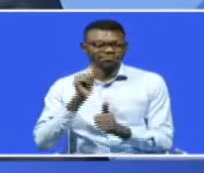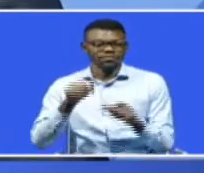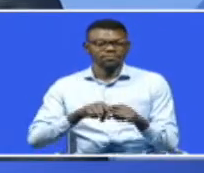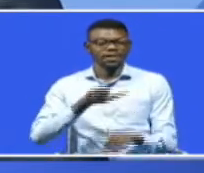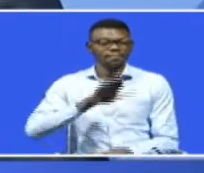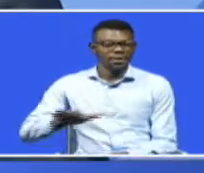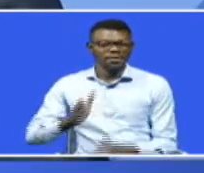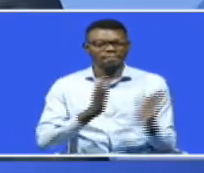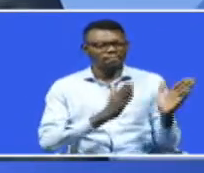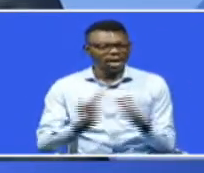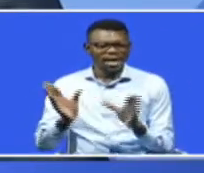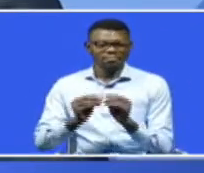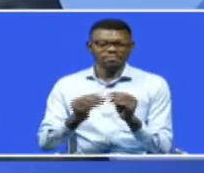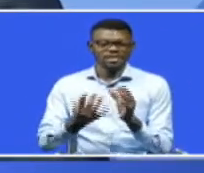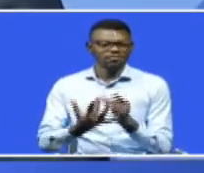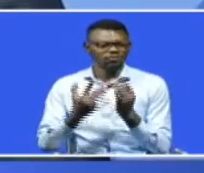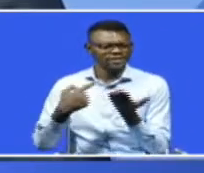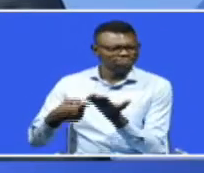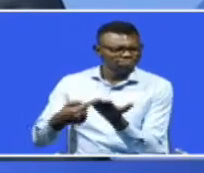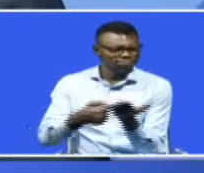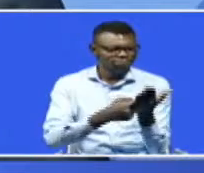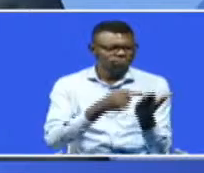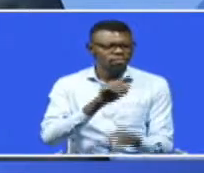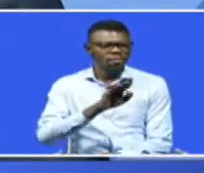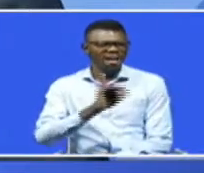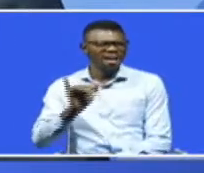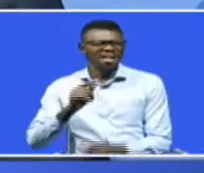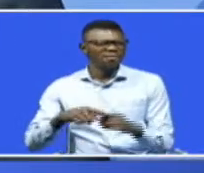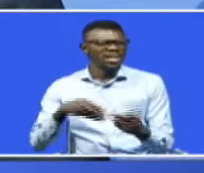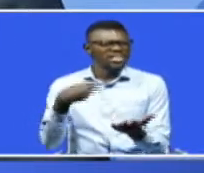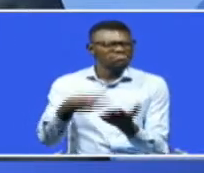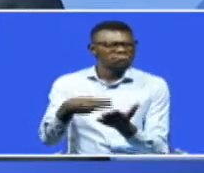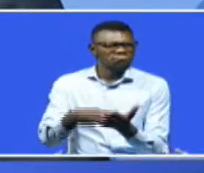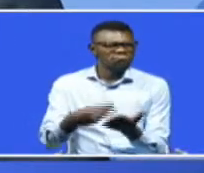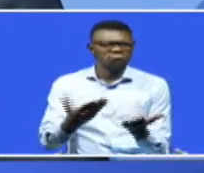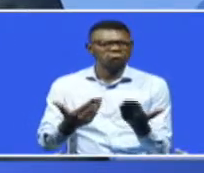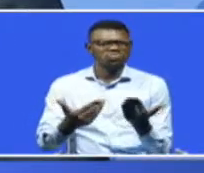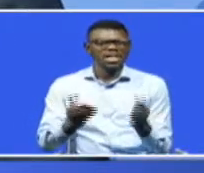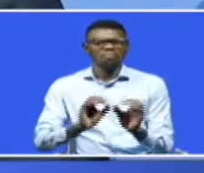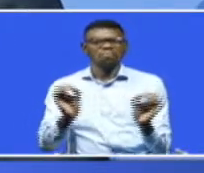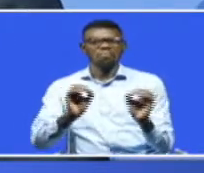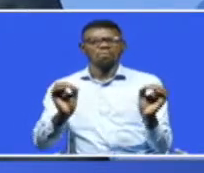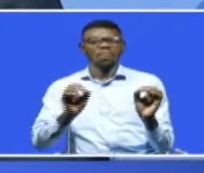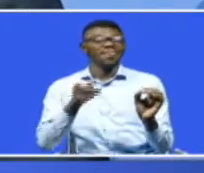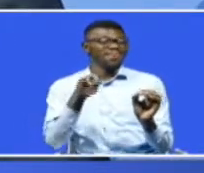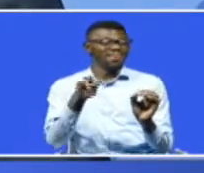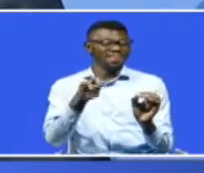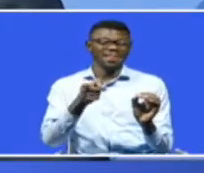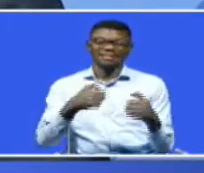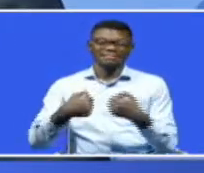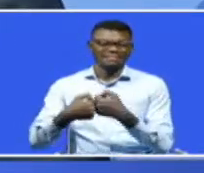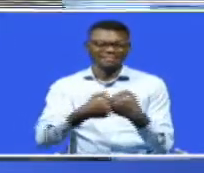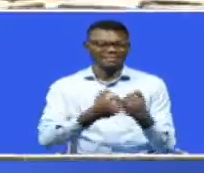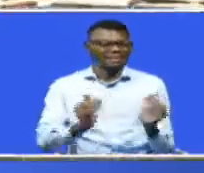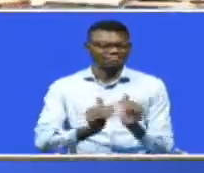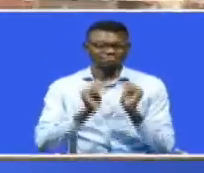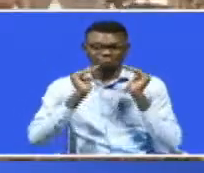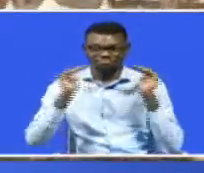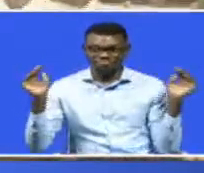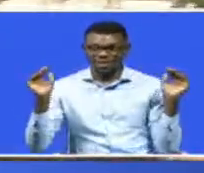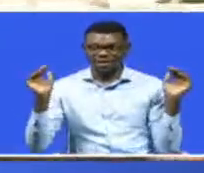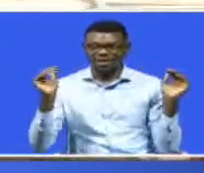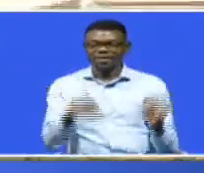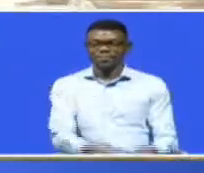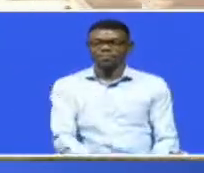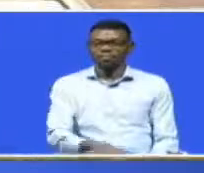maalum kujadili mswada huo wa BBI, ukosefu wa fedha unazidi kuwa kizingiti kikuu.